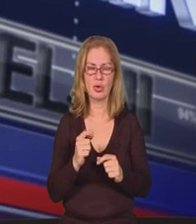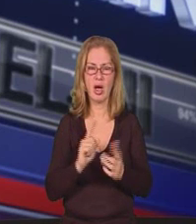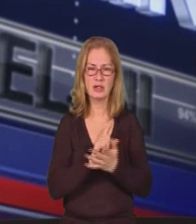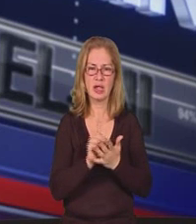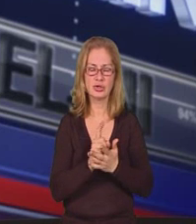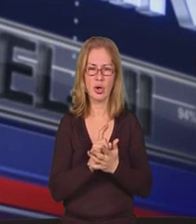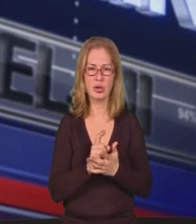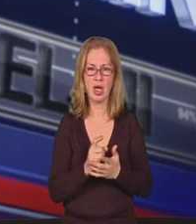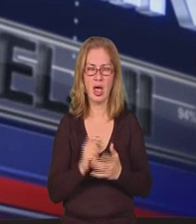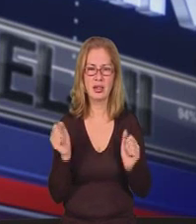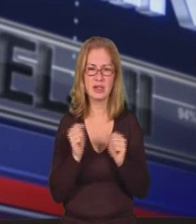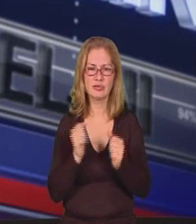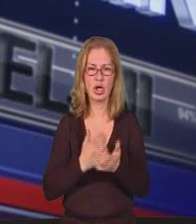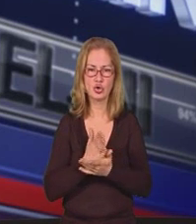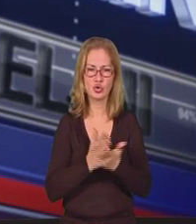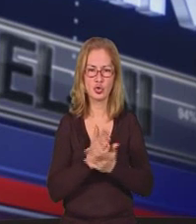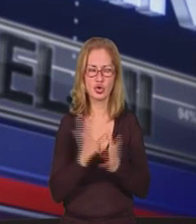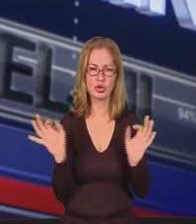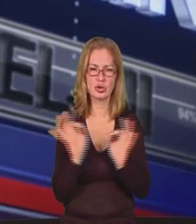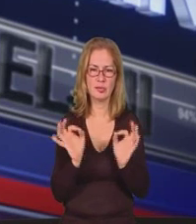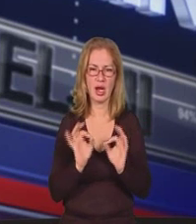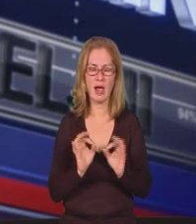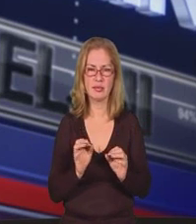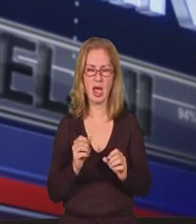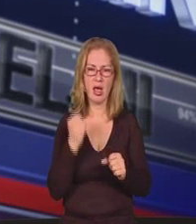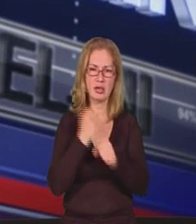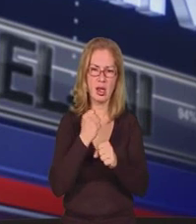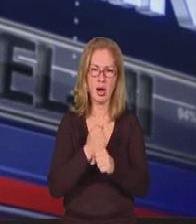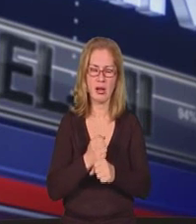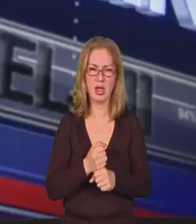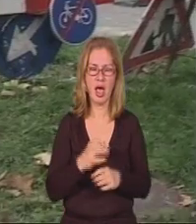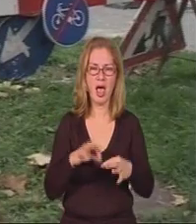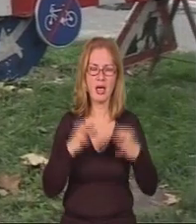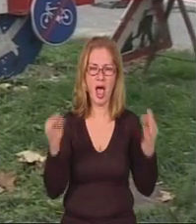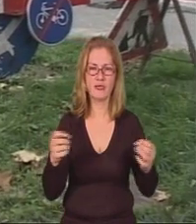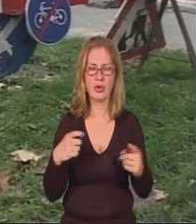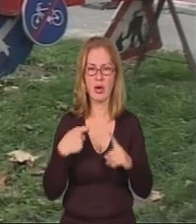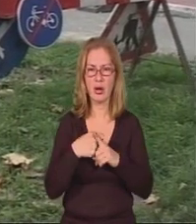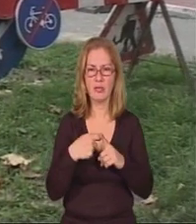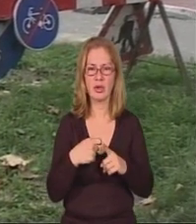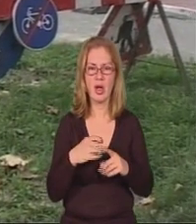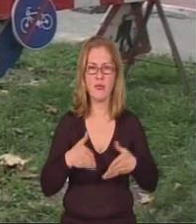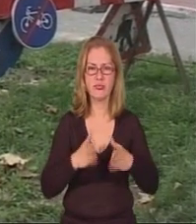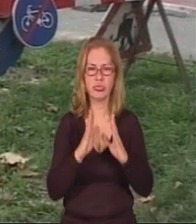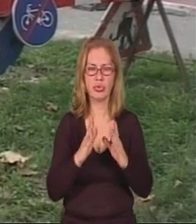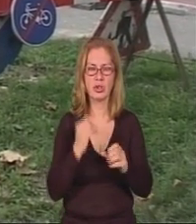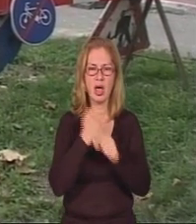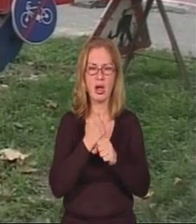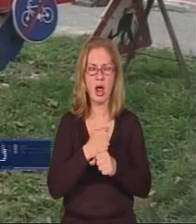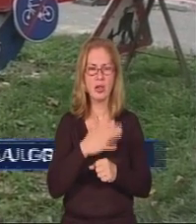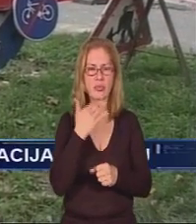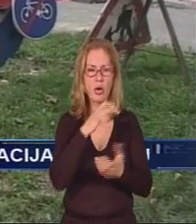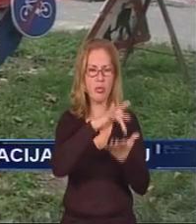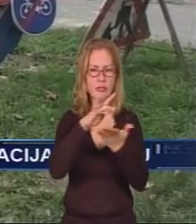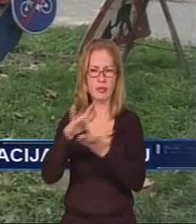zimsku sezonu, a kako navode ekipe zimske službe su spremne za intervencije. Trenutno javno komunalno preduzeće Put izvodi